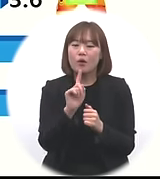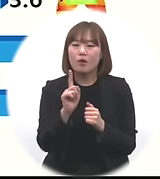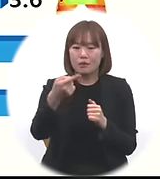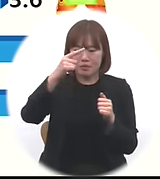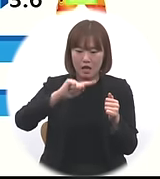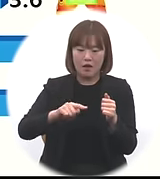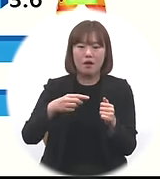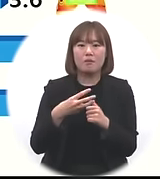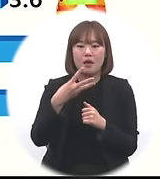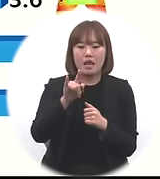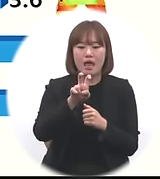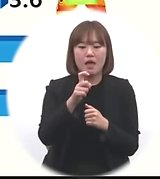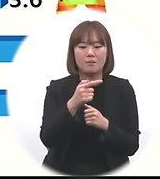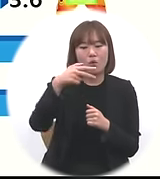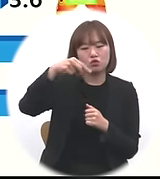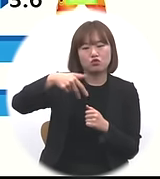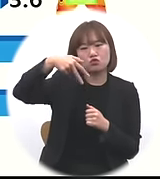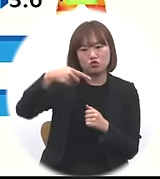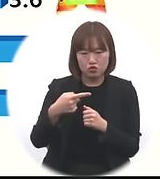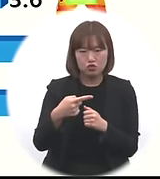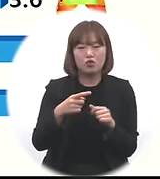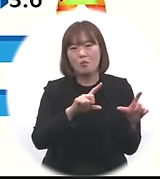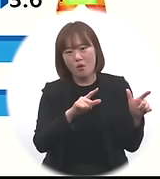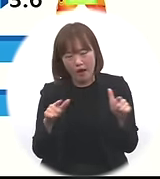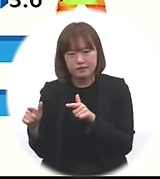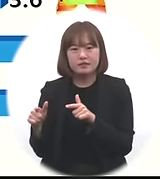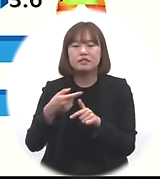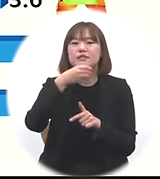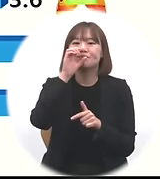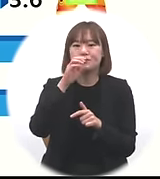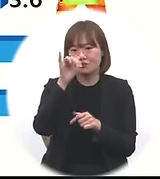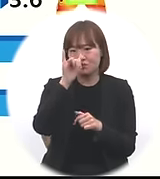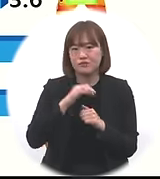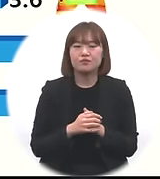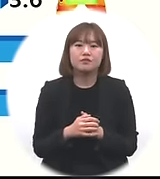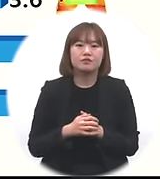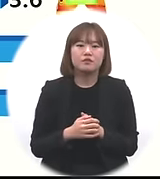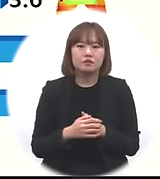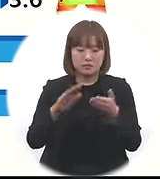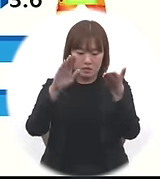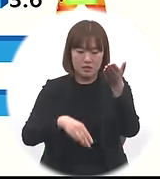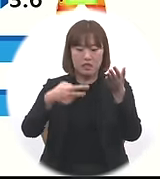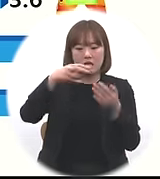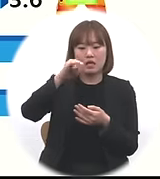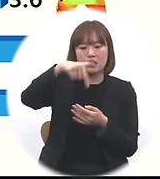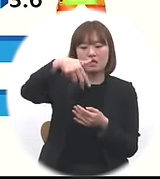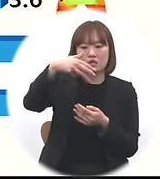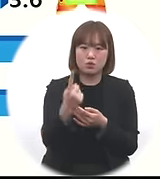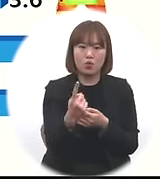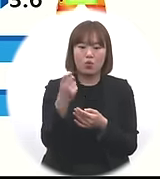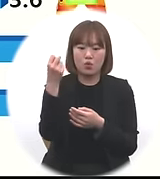게 뭐가 있죠? 레몬 주스, 레모네이드, 레몬 탄산수, 레몬 들어간 것들이에요. 그 밑에 식초가